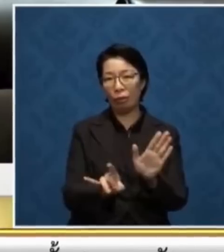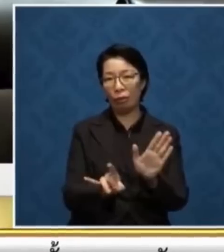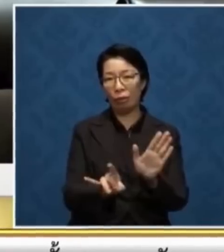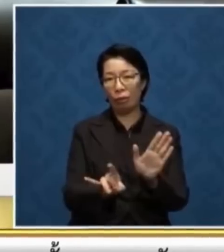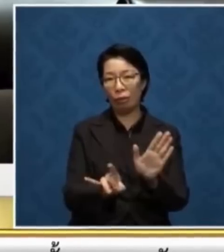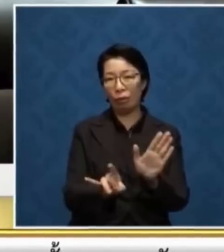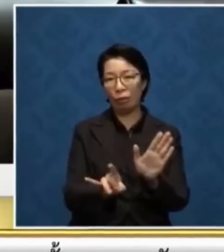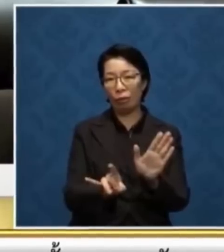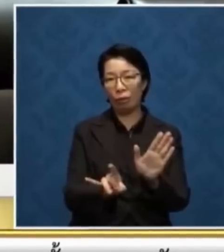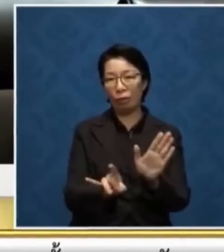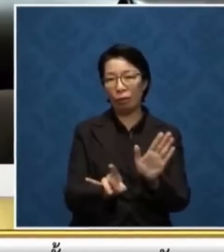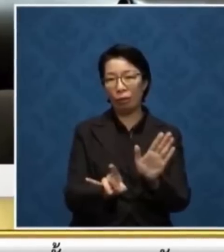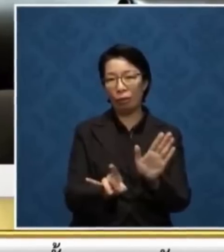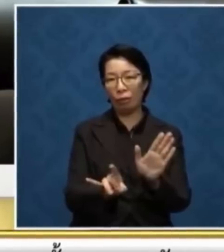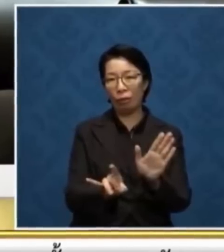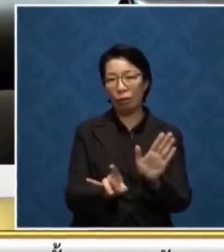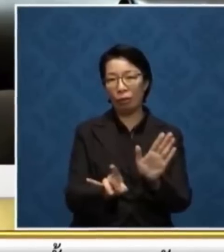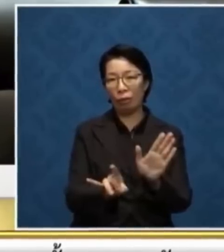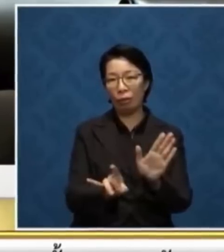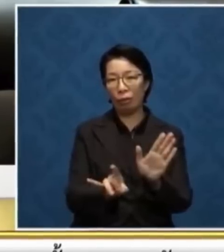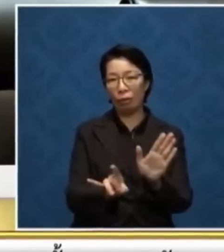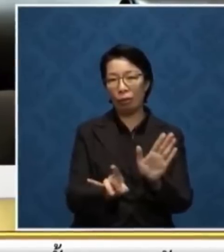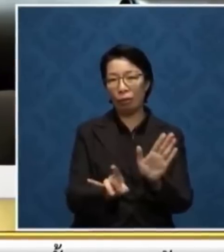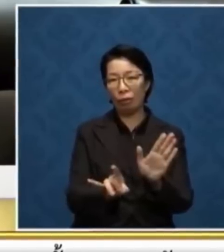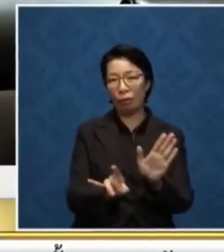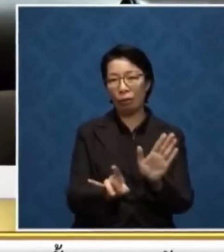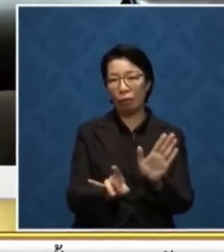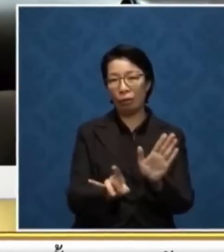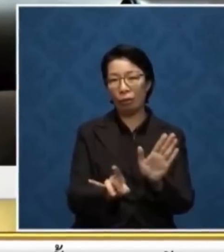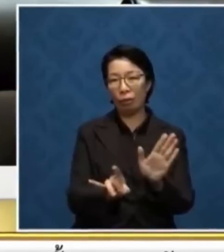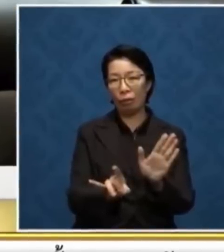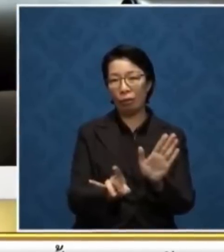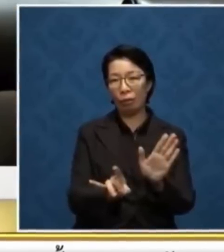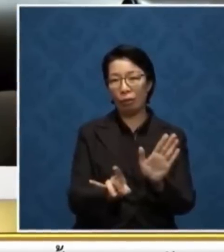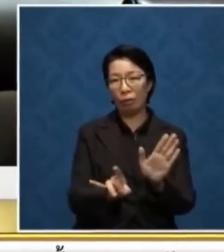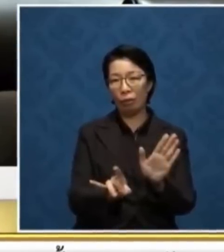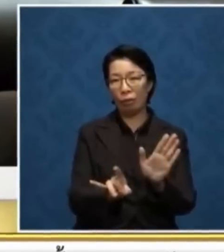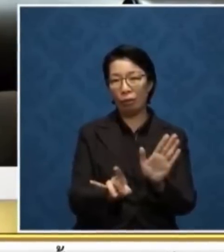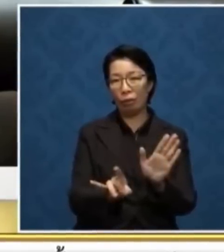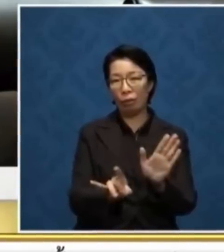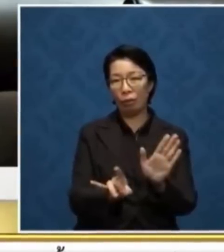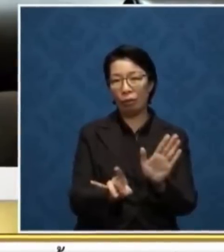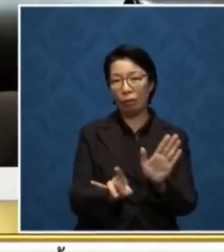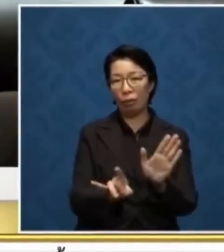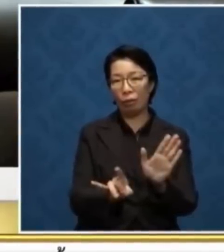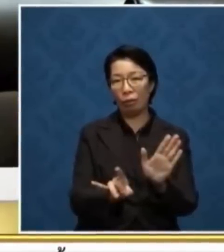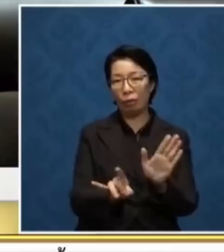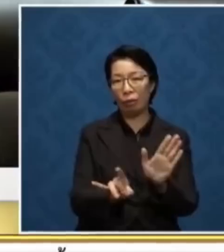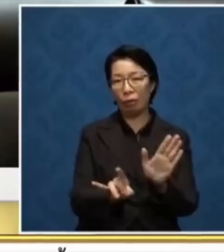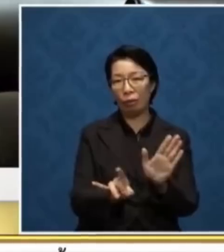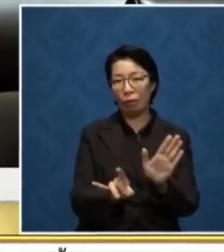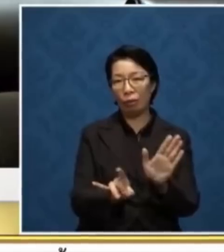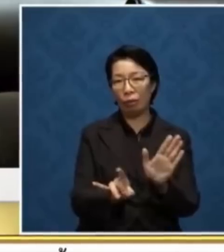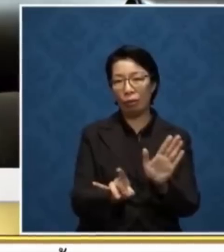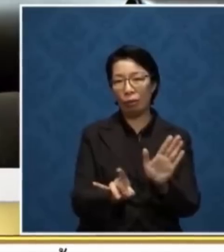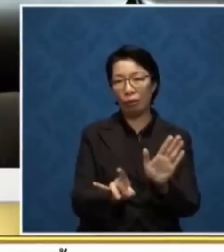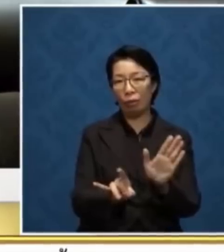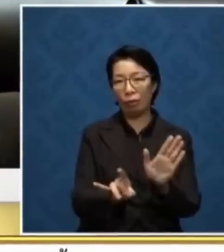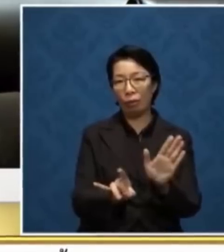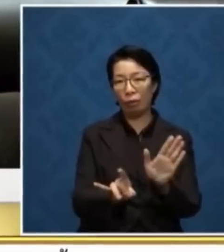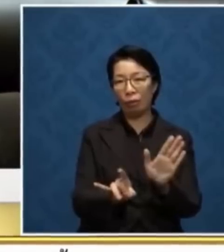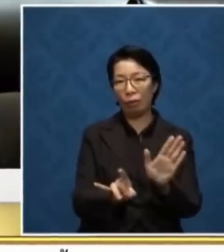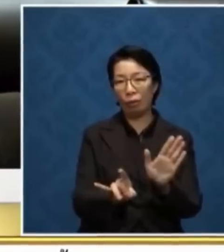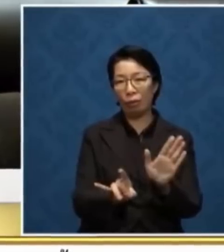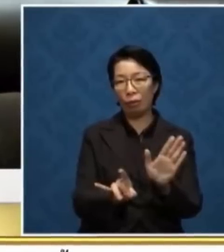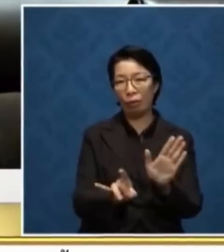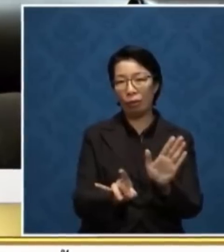แต่ผลกำไรนี้มันสร้างขึ้นจากคราบน้ำตาของพี่น้องประชาชนแล้วโครงการเหล่านี้ไม่เคยไปสร้างความมั่นคงในชีวิต